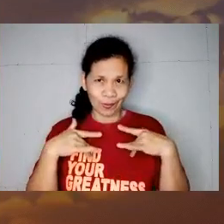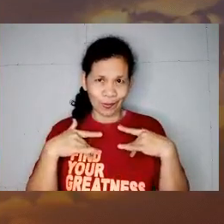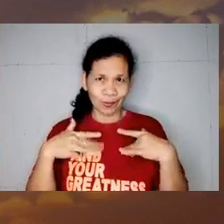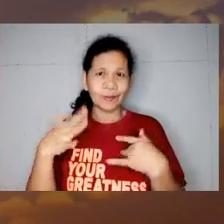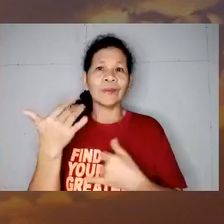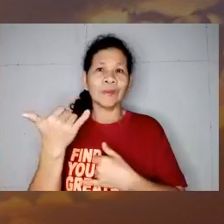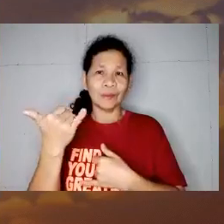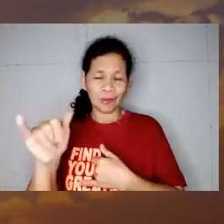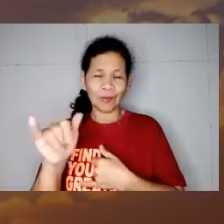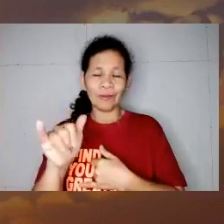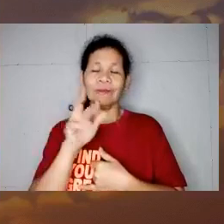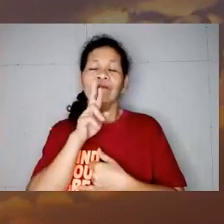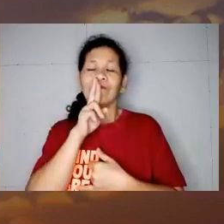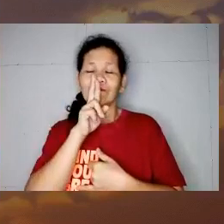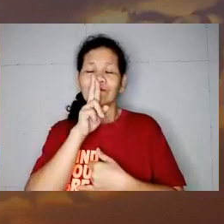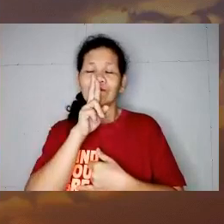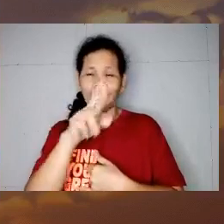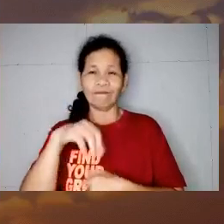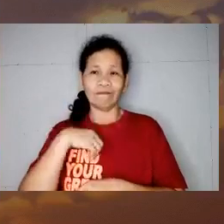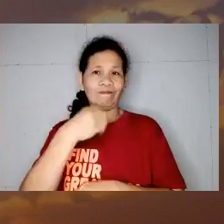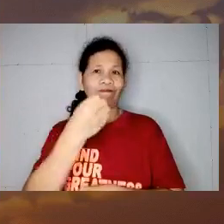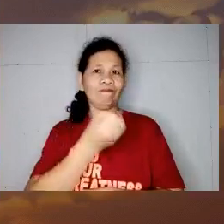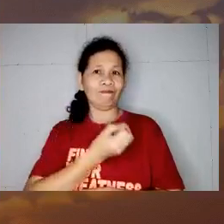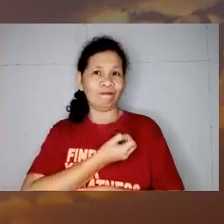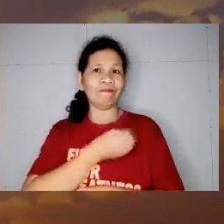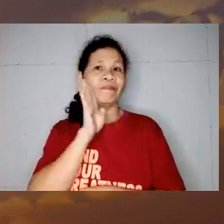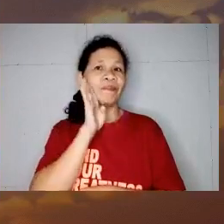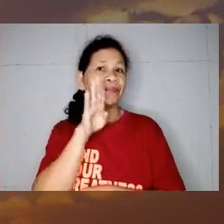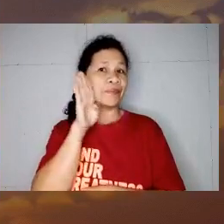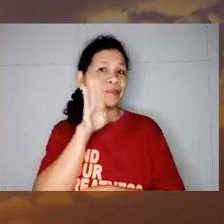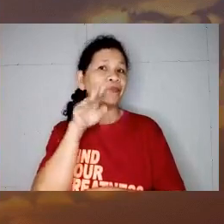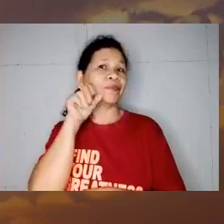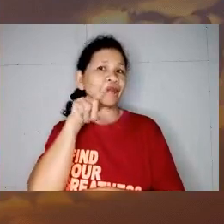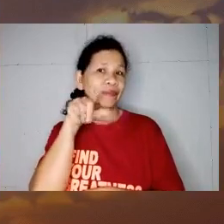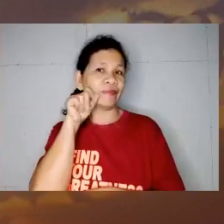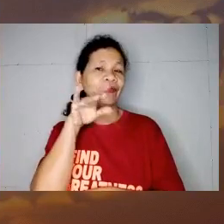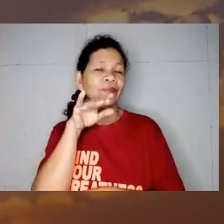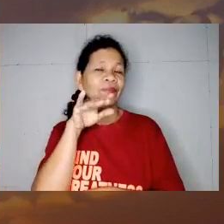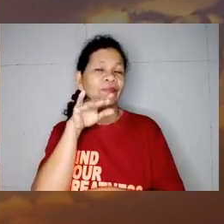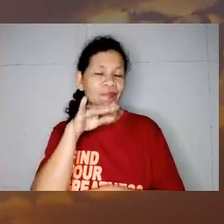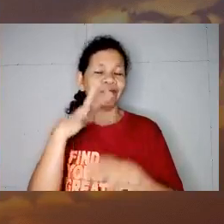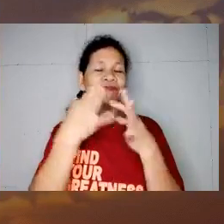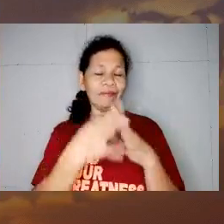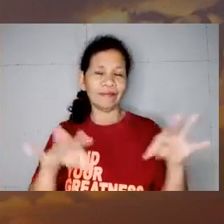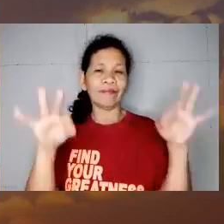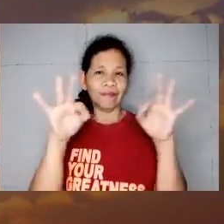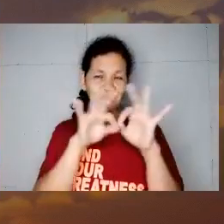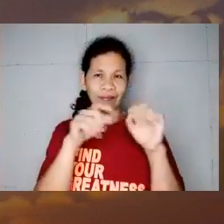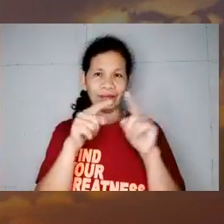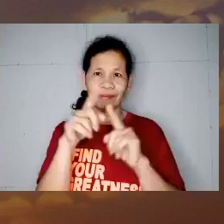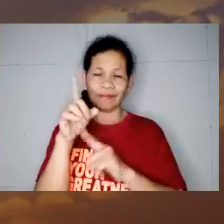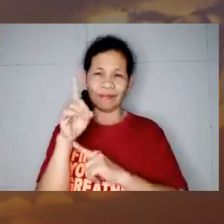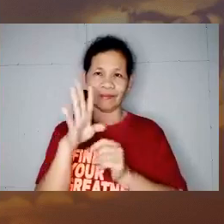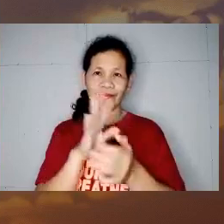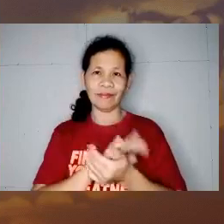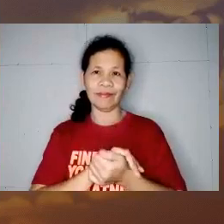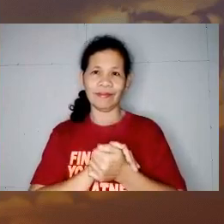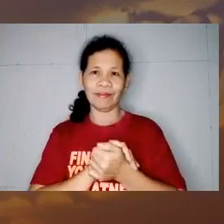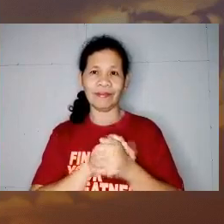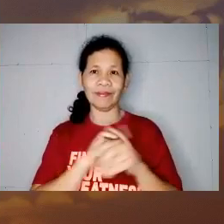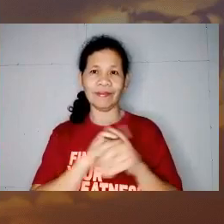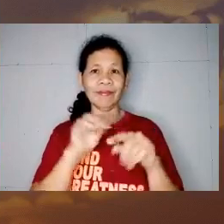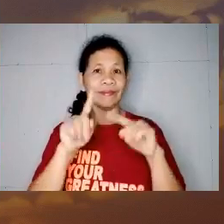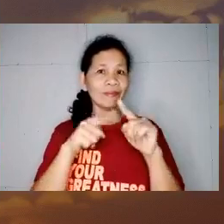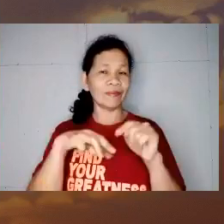our brothers and our sisters. Napakahalaga yun. At when we do good to